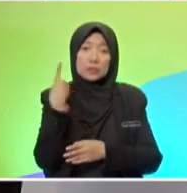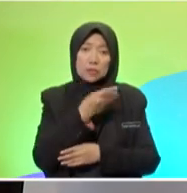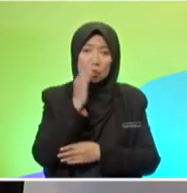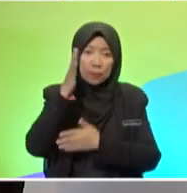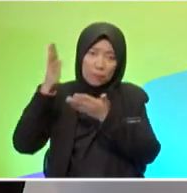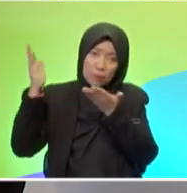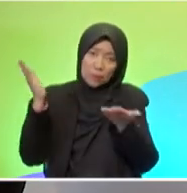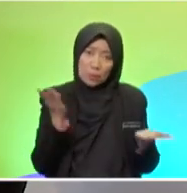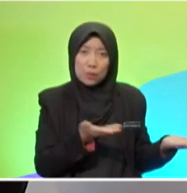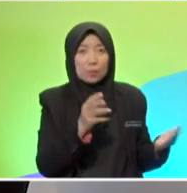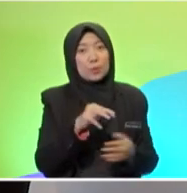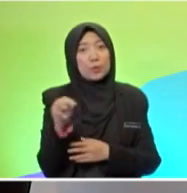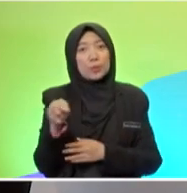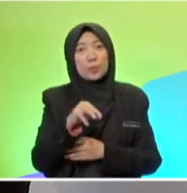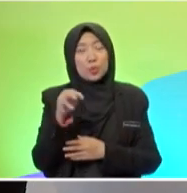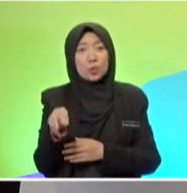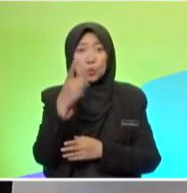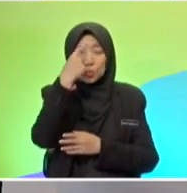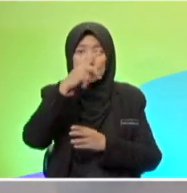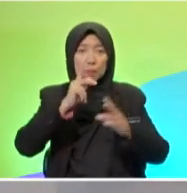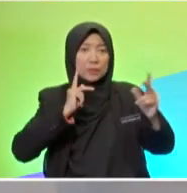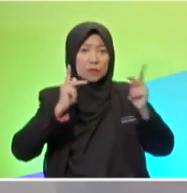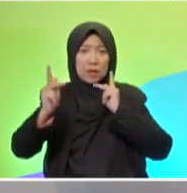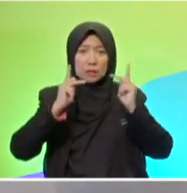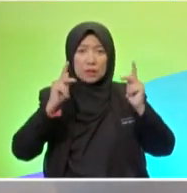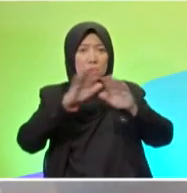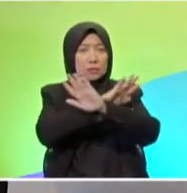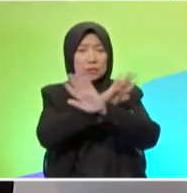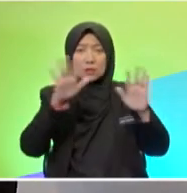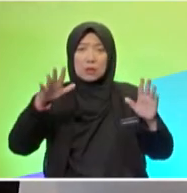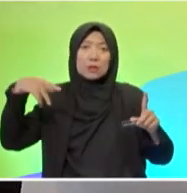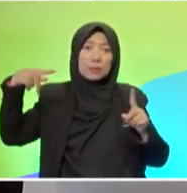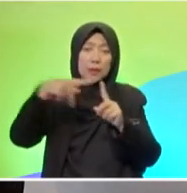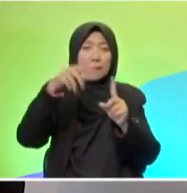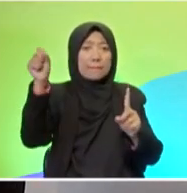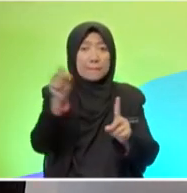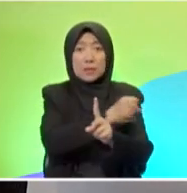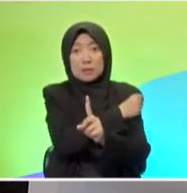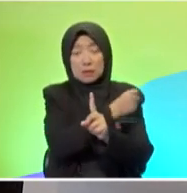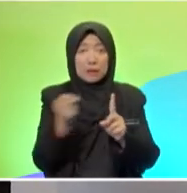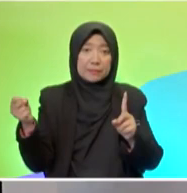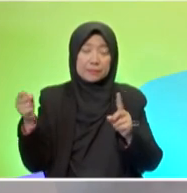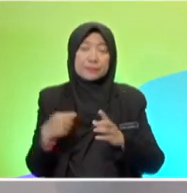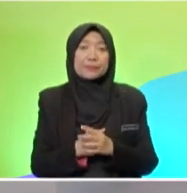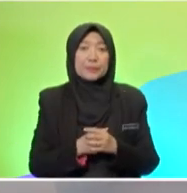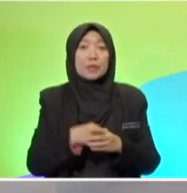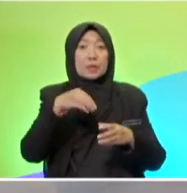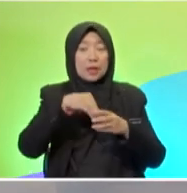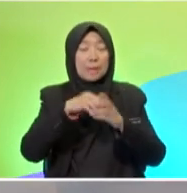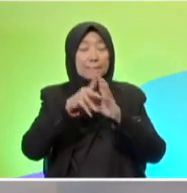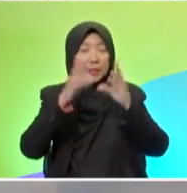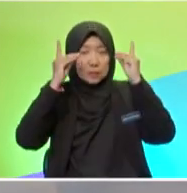kita ini untuk mereka tidak kepada kendaraan Hah dalam pendidikan kesehatan